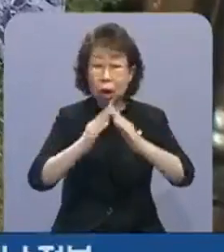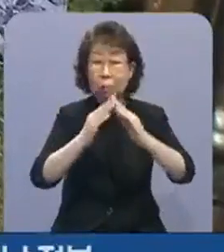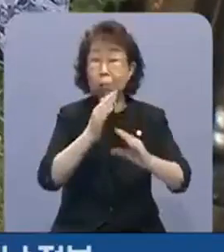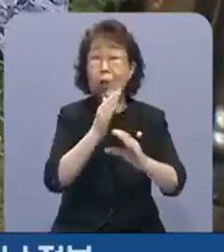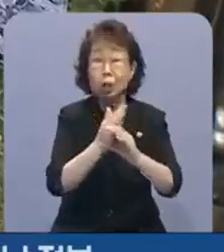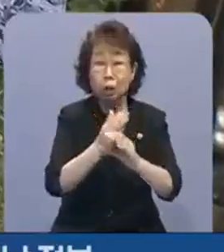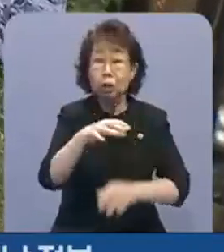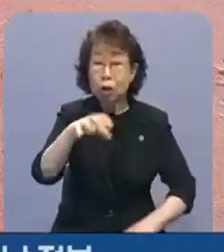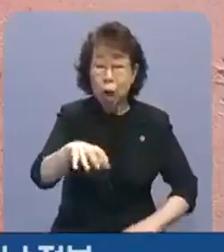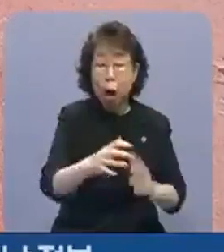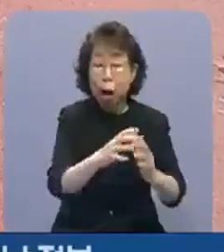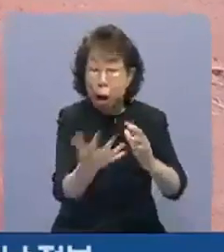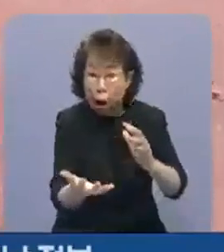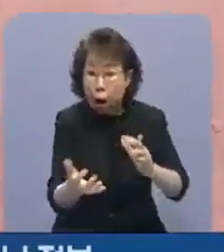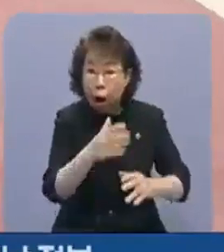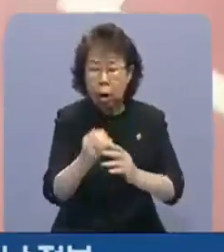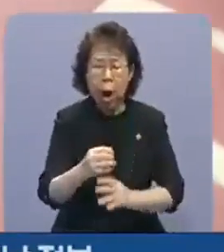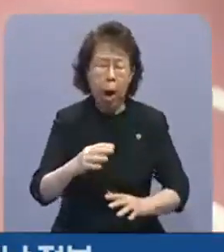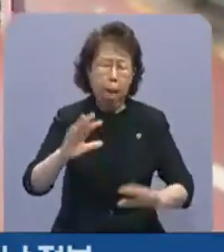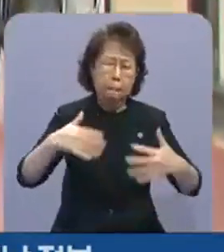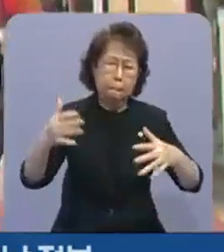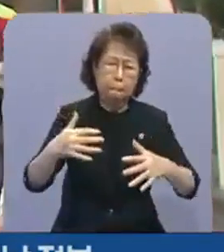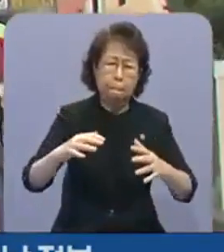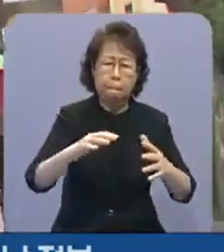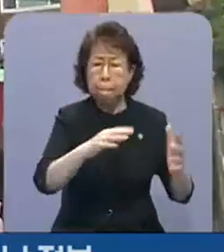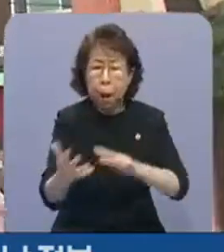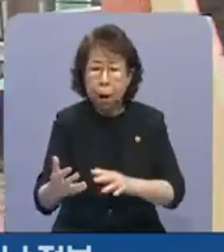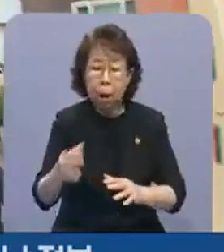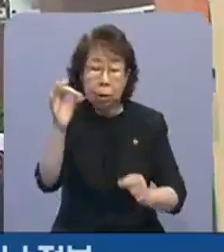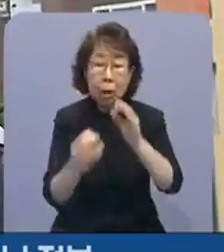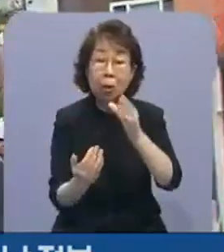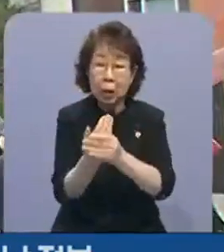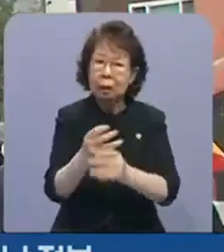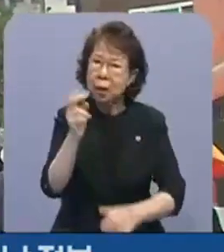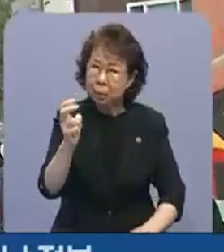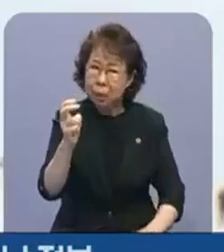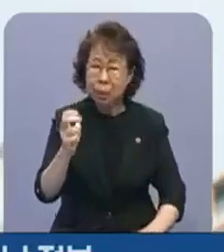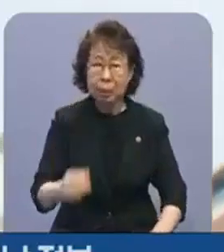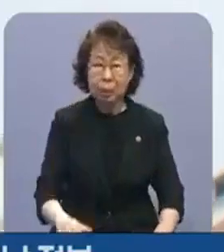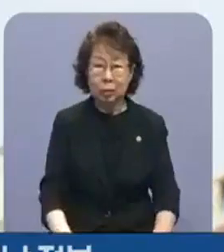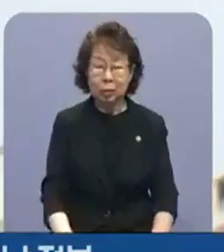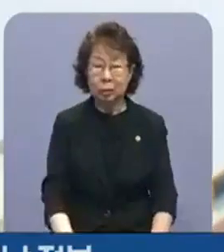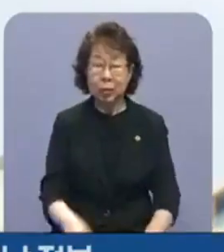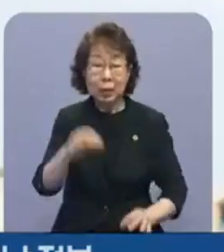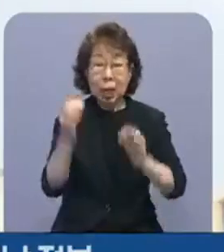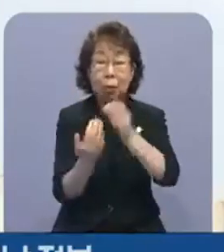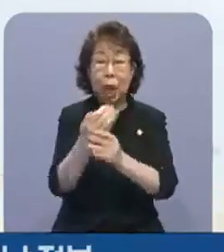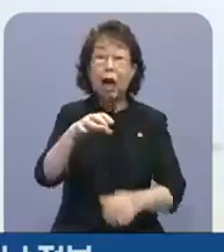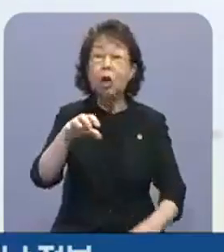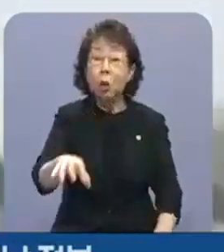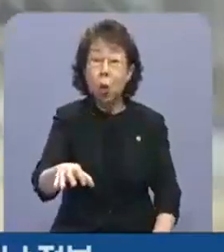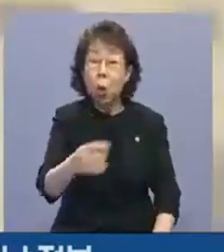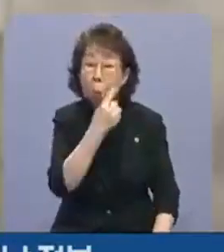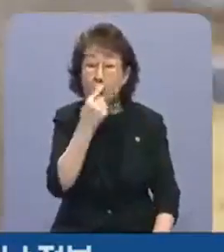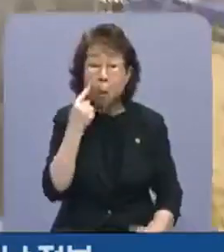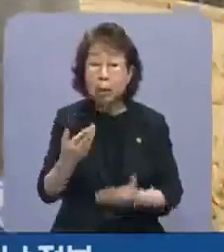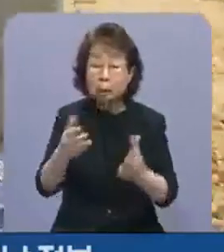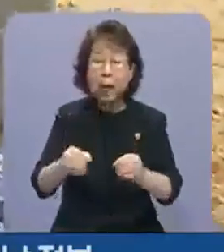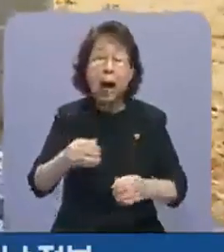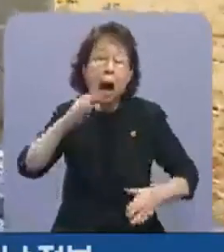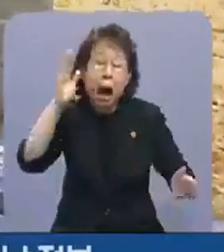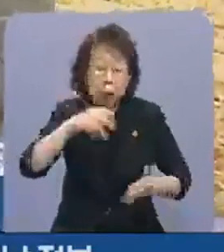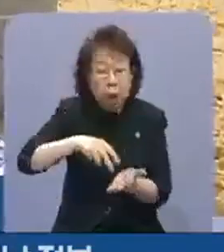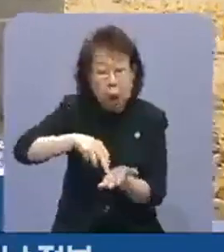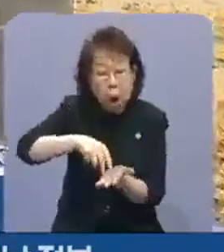공사장에 펜스가 강한 바람에 쓰러져 사고가 난 걸로 추정됩니다 4 구하는 곳은 보신 것처럼 학생들의